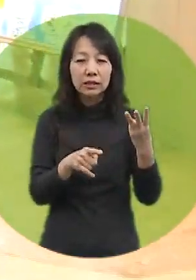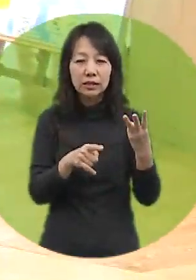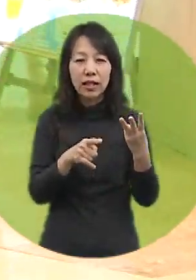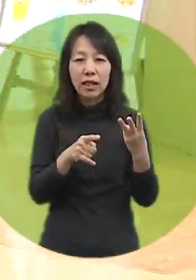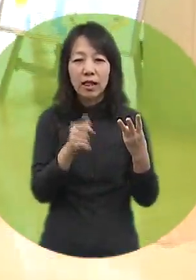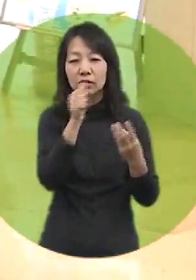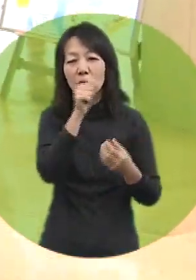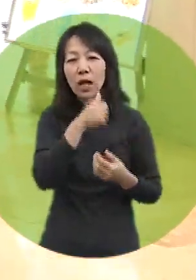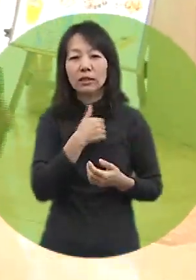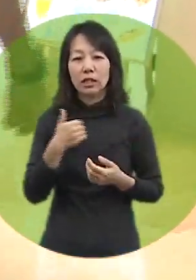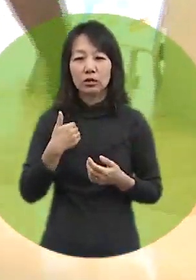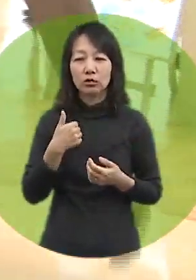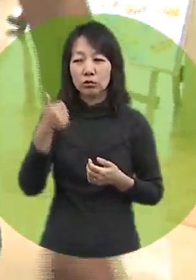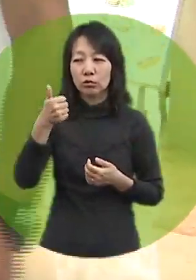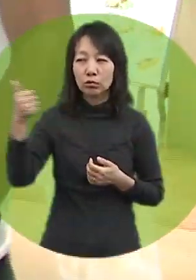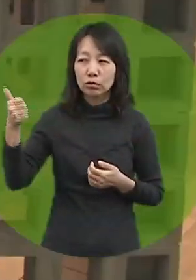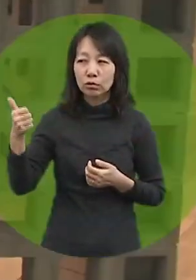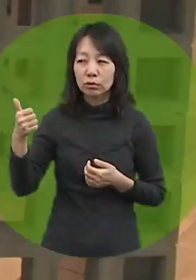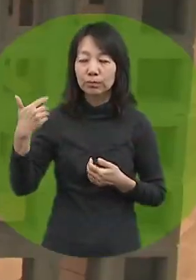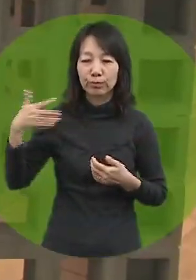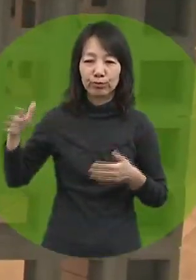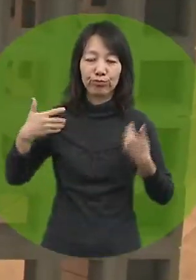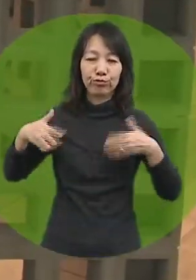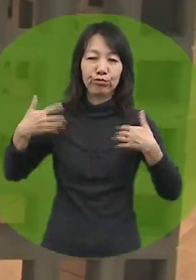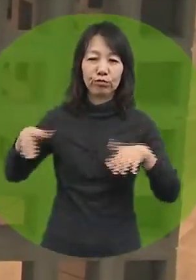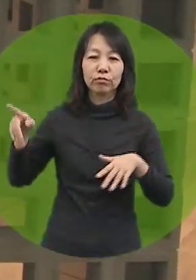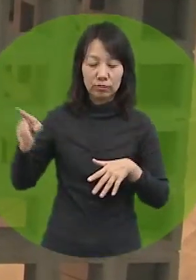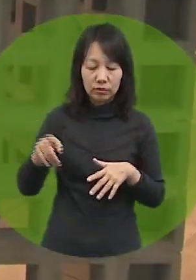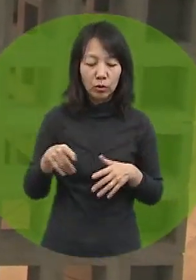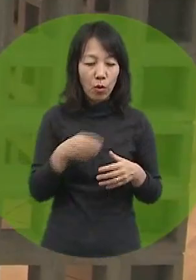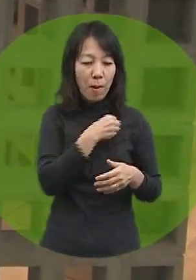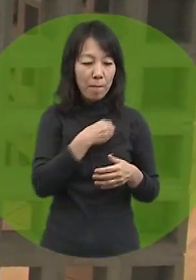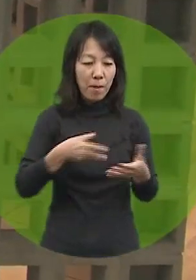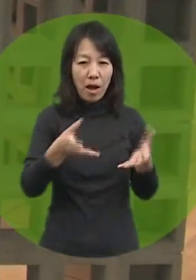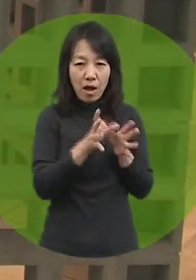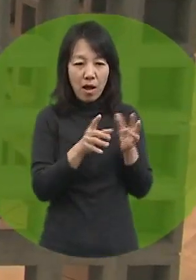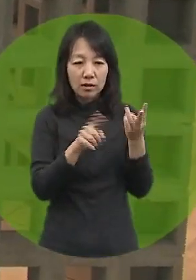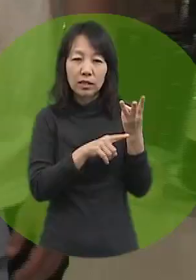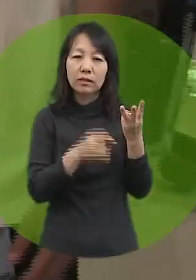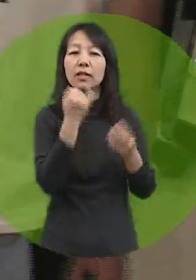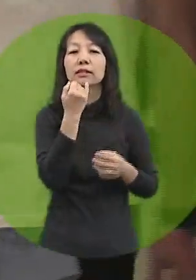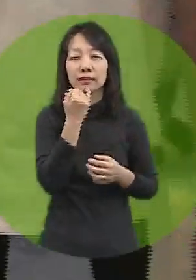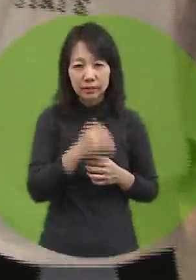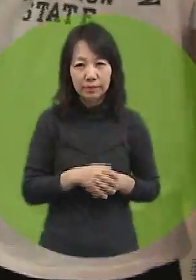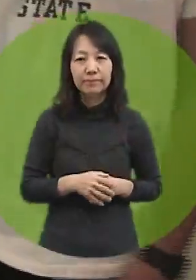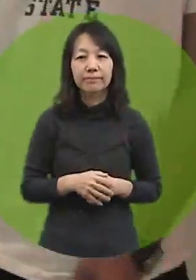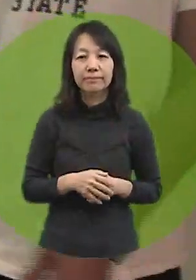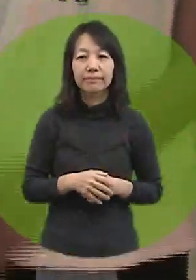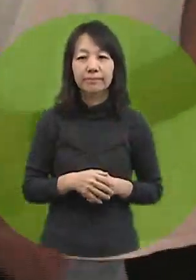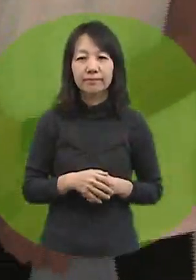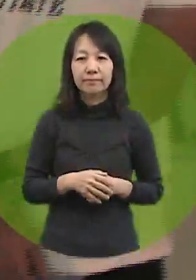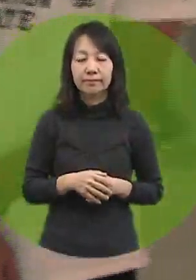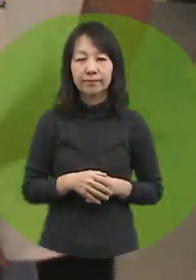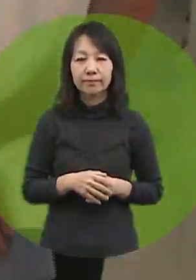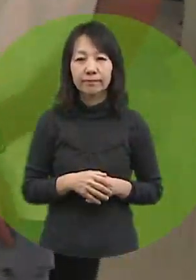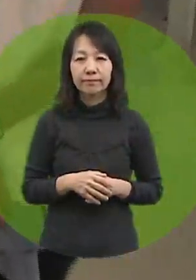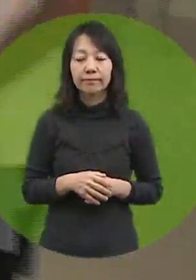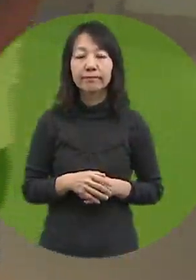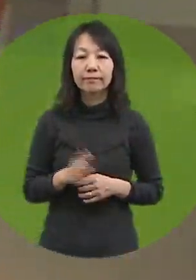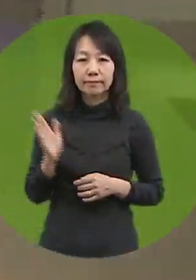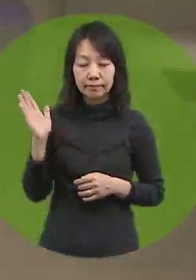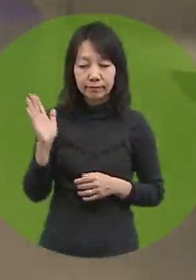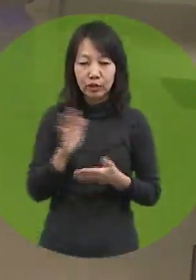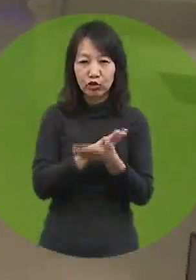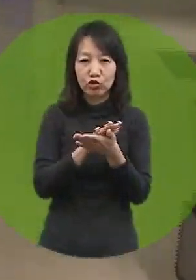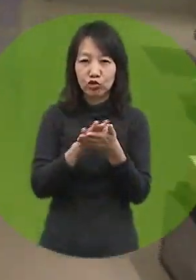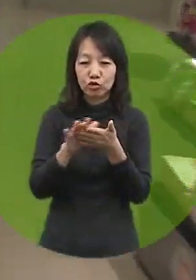大丈夫。 行こうか、行こうか。 このメンバーでしっかり伝えることは伝えられる から。そうですね、 そうそうそう、 もう行こう行こう、 全然ですからね。 案内といていきましょう、もう、 チュラタ